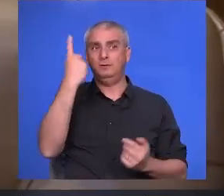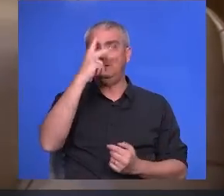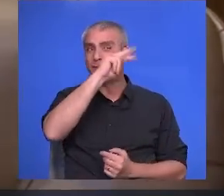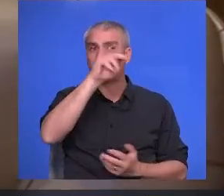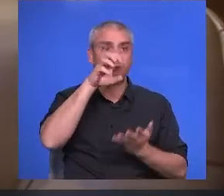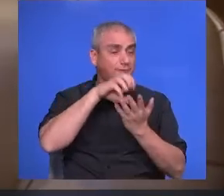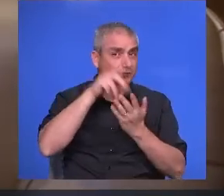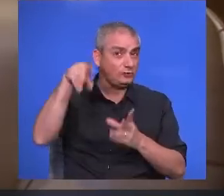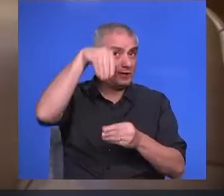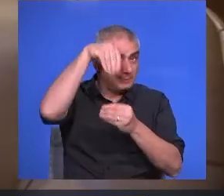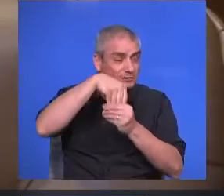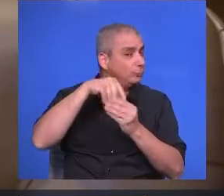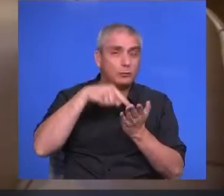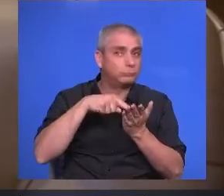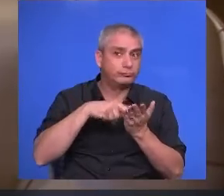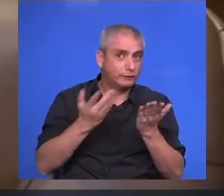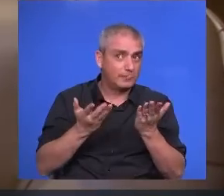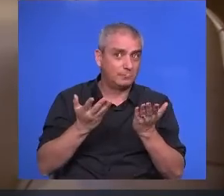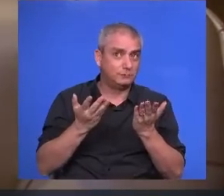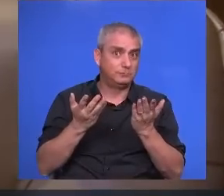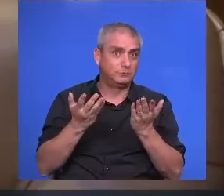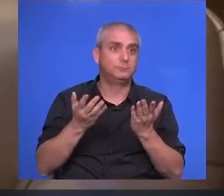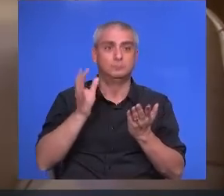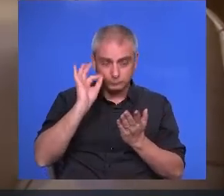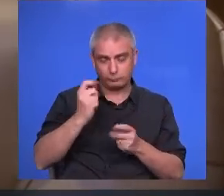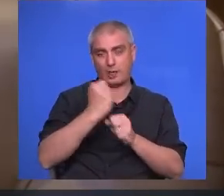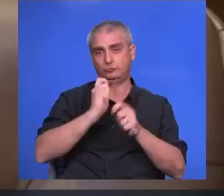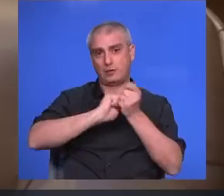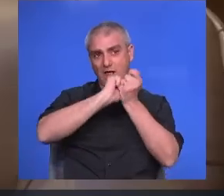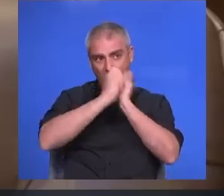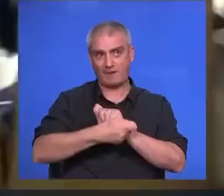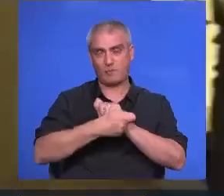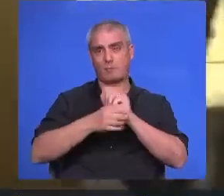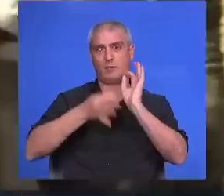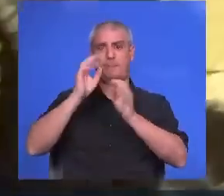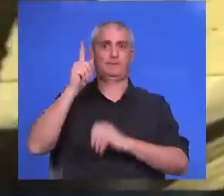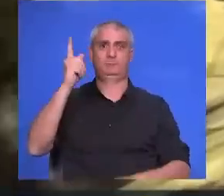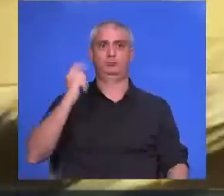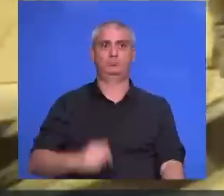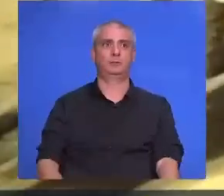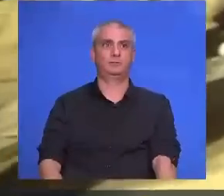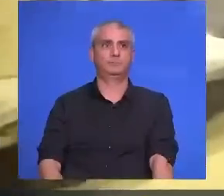מהנושאים המרכזיים שהם הצביעו עבורו הוא ביצוע רפורמה במערכת המשפט.